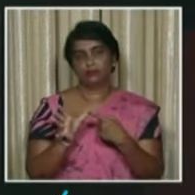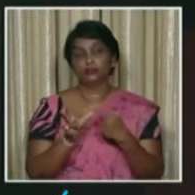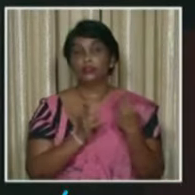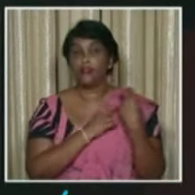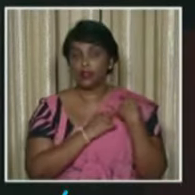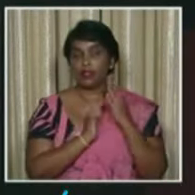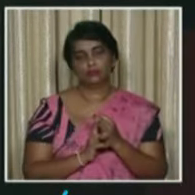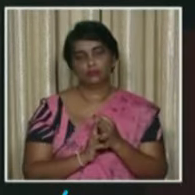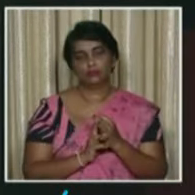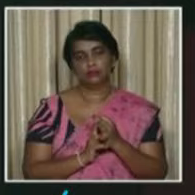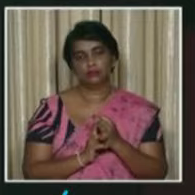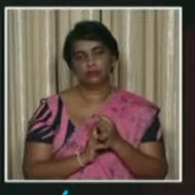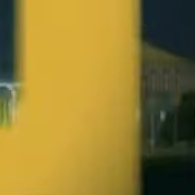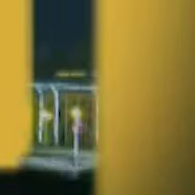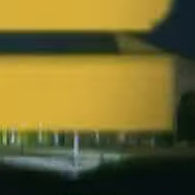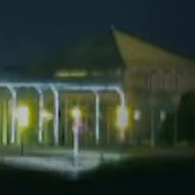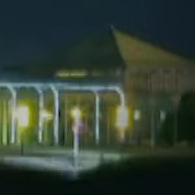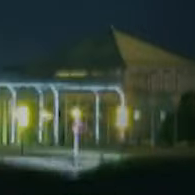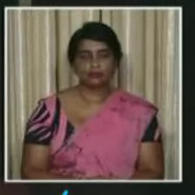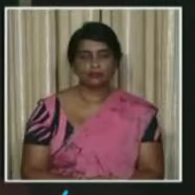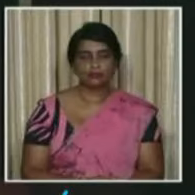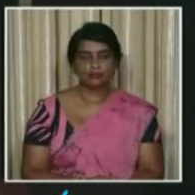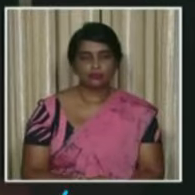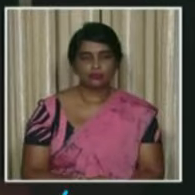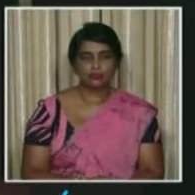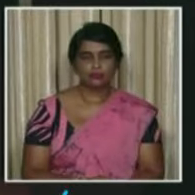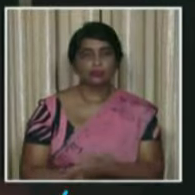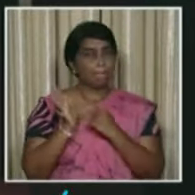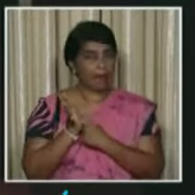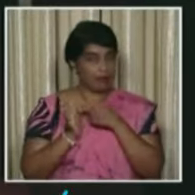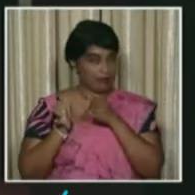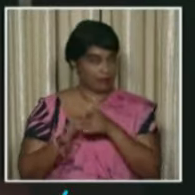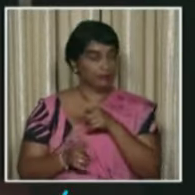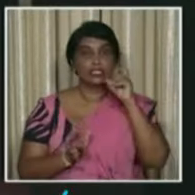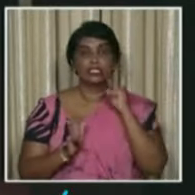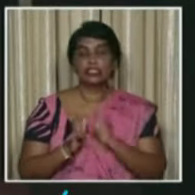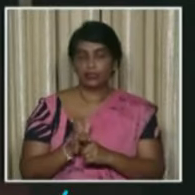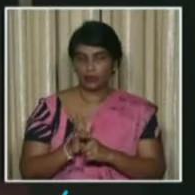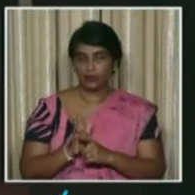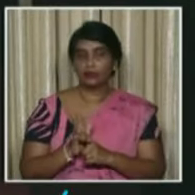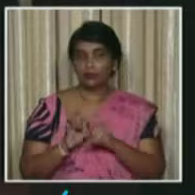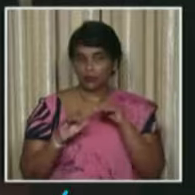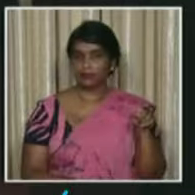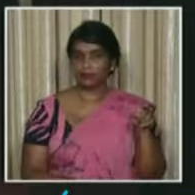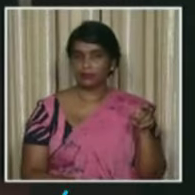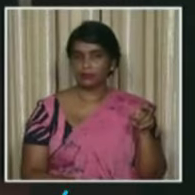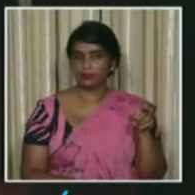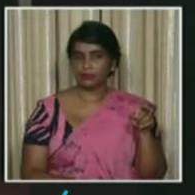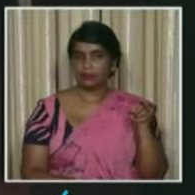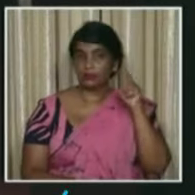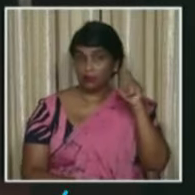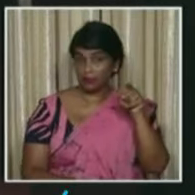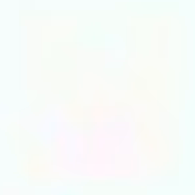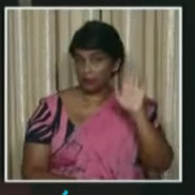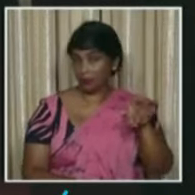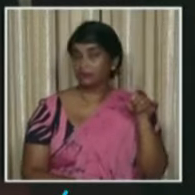කියුතු ඇමතිවරයෙක් හැටියට ඉදිරිපත් වන්නේ නැහැ මේ එන්.එම්.ආර්.එකේ සීඕ වෙලා හිටපු පුද්ගලයව එයාගෙන් සිදුවෙලා